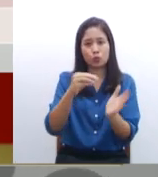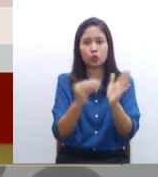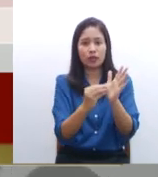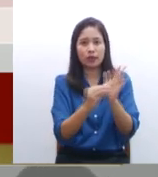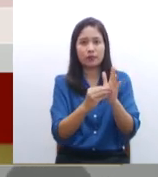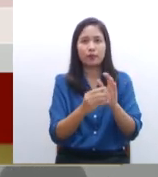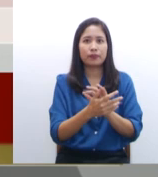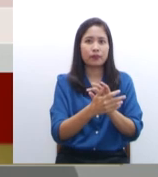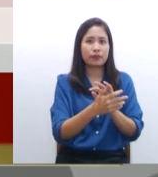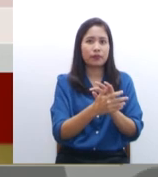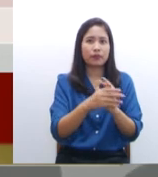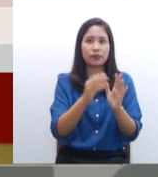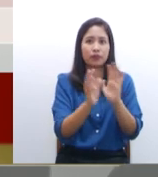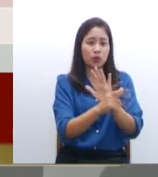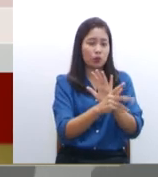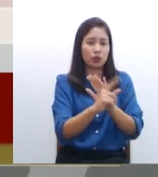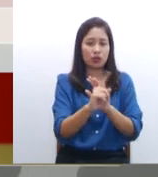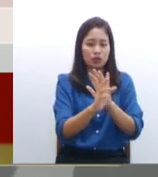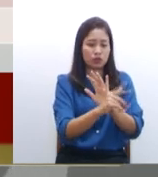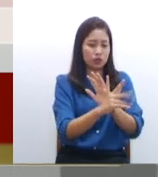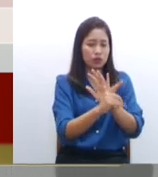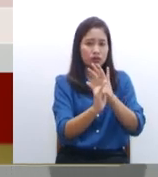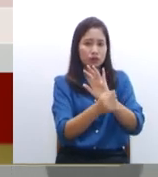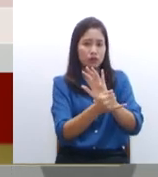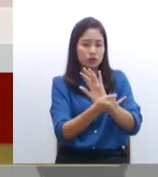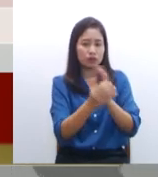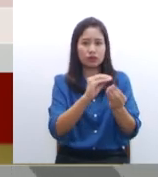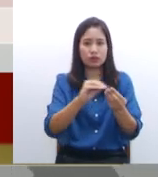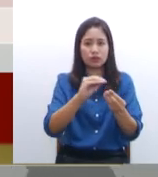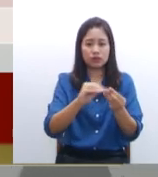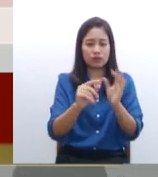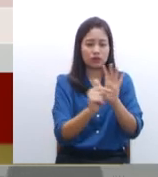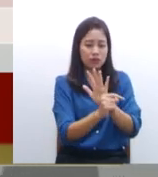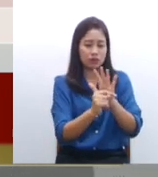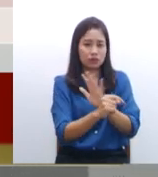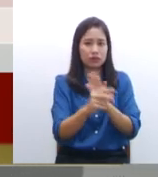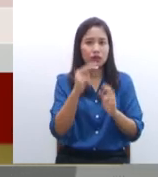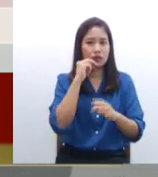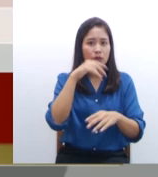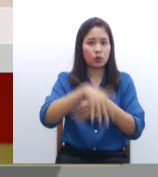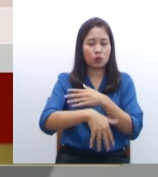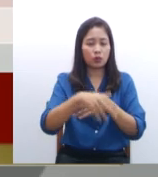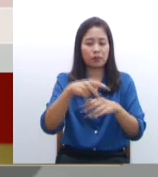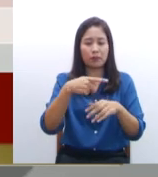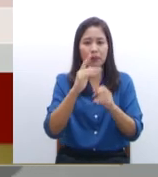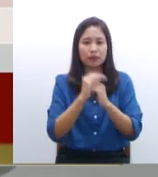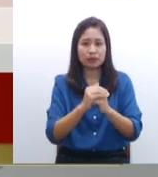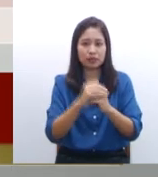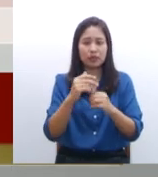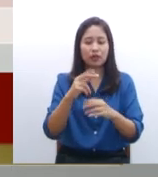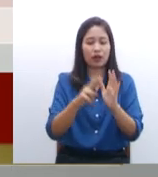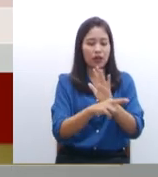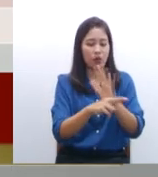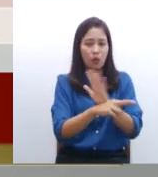รีประกอบไปด้วยชลบุรีจันทบุรีฉะเชิงเทราตราดนครนายกปราจีนบุรีระยองสระแก้